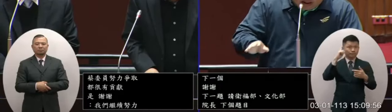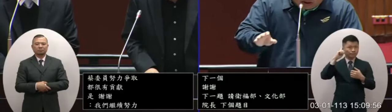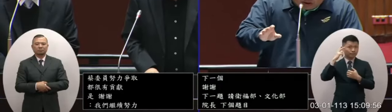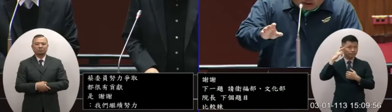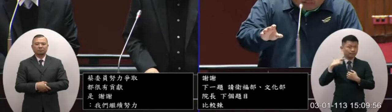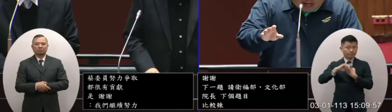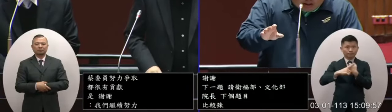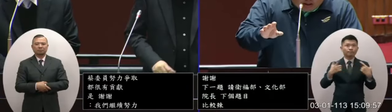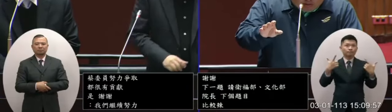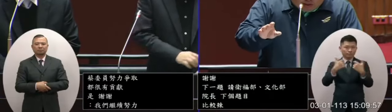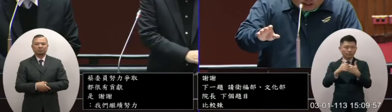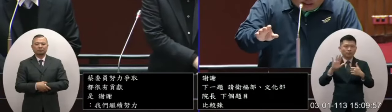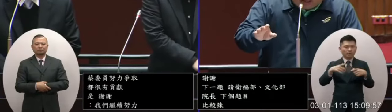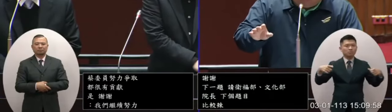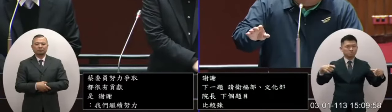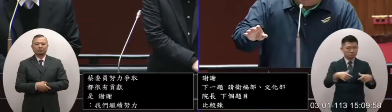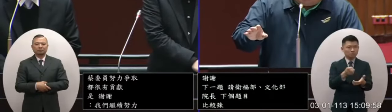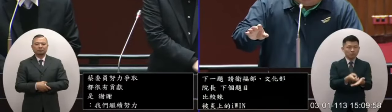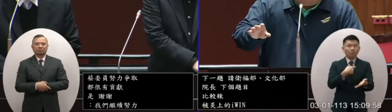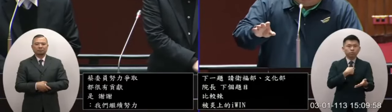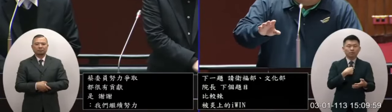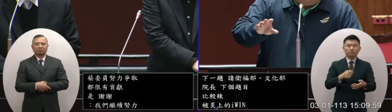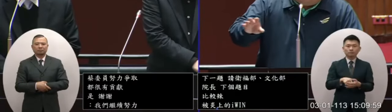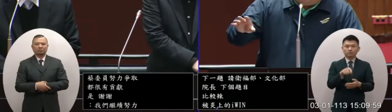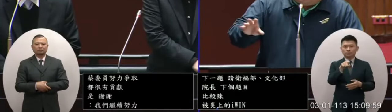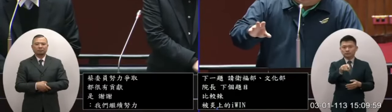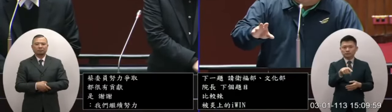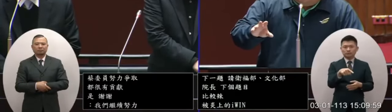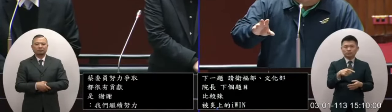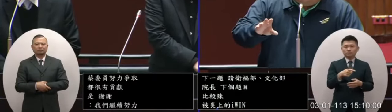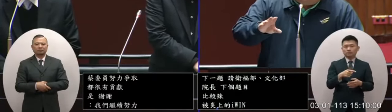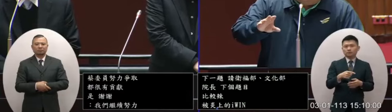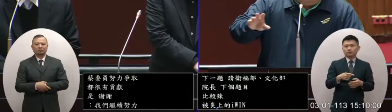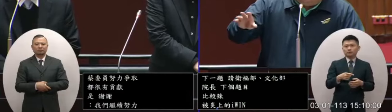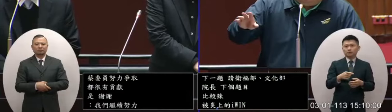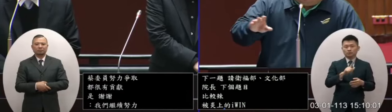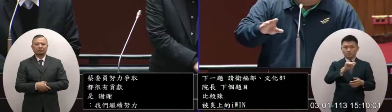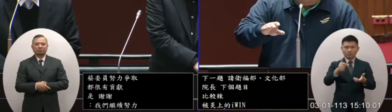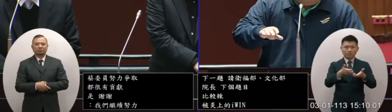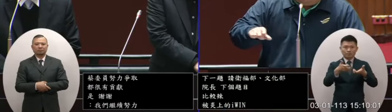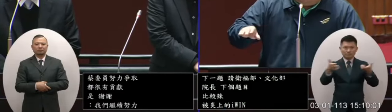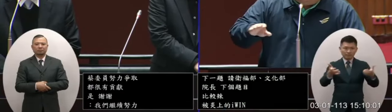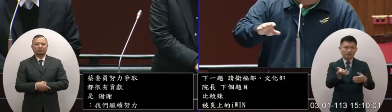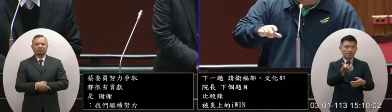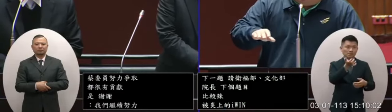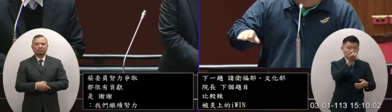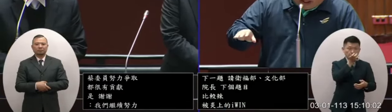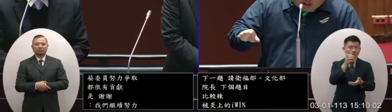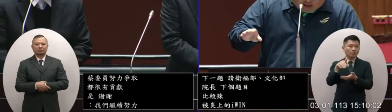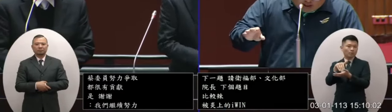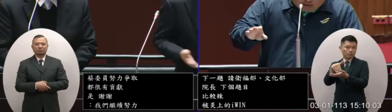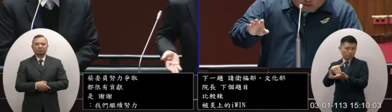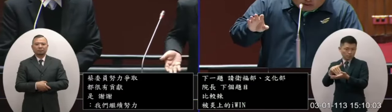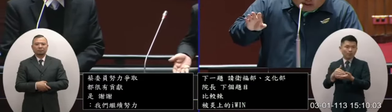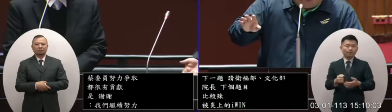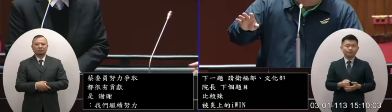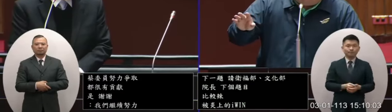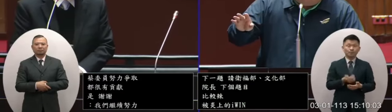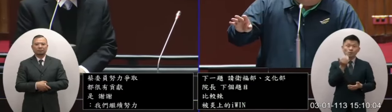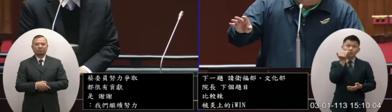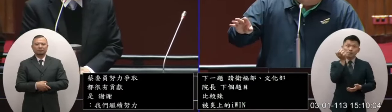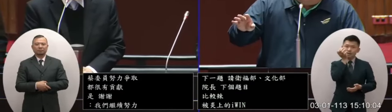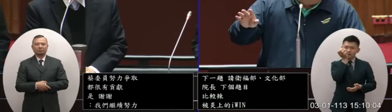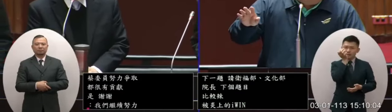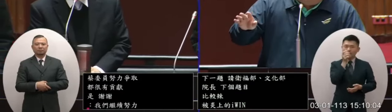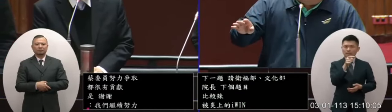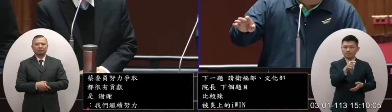释。也就是帮猥亵物品呢，把它分为两大类，一个叫做硬蕊，一个叫做一个属于软蕊。那如果是硬蕊的